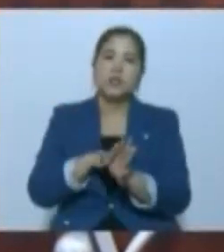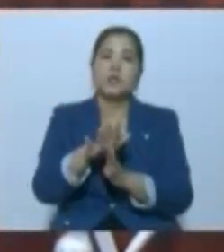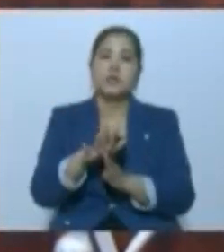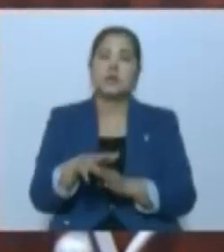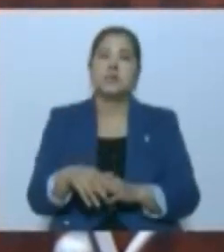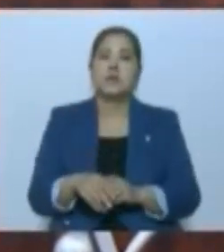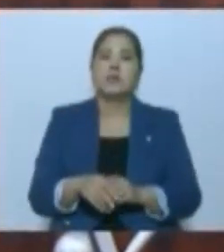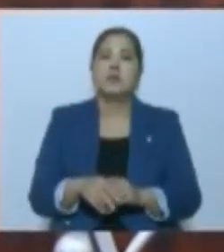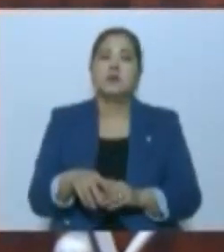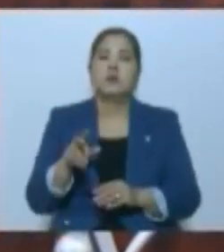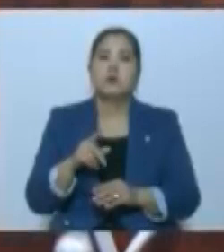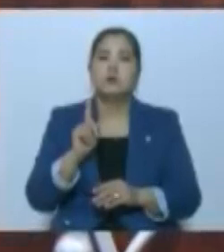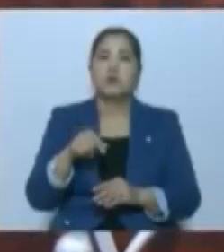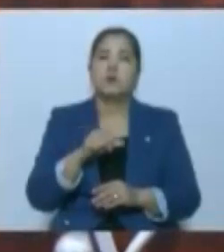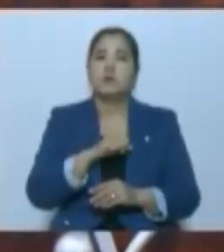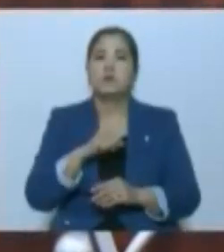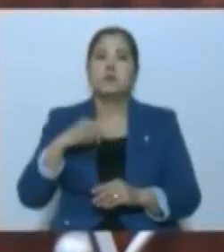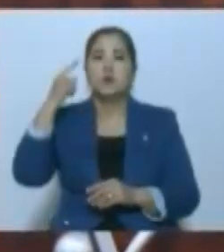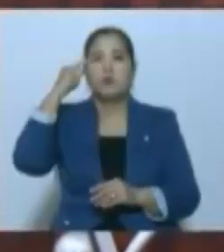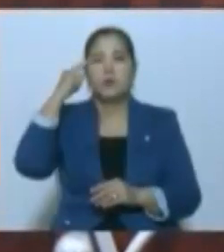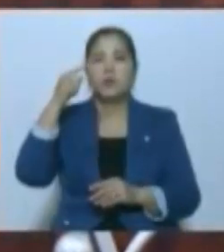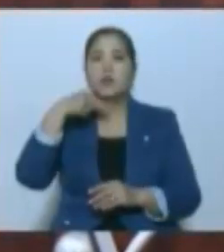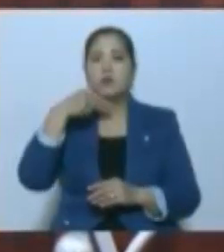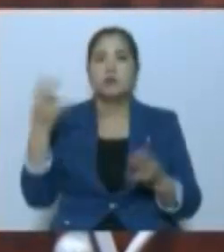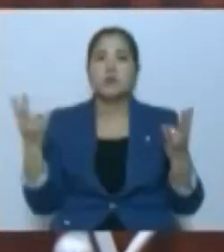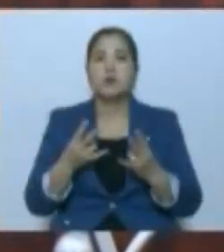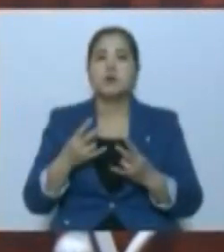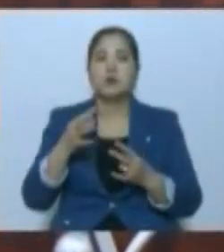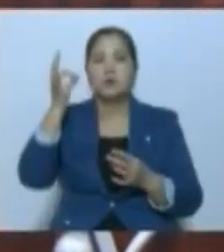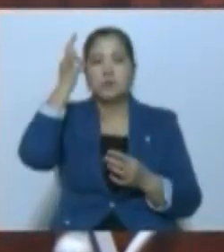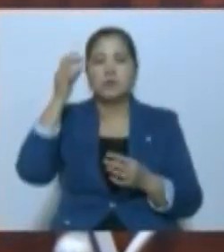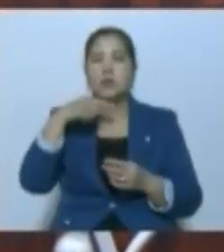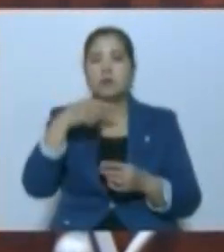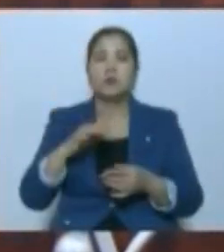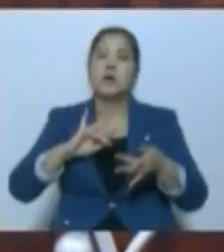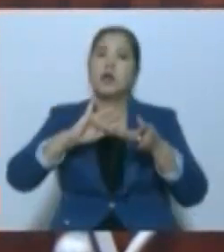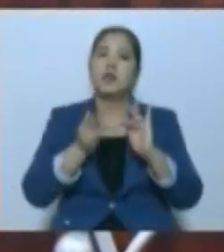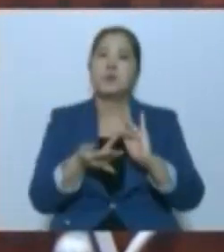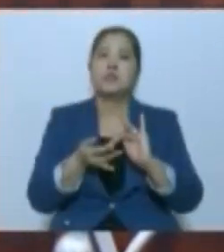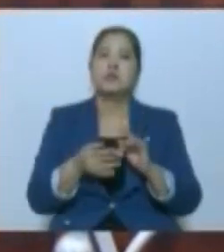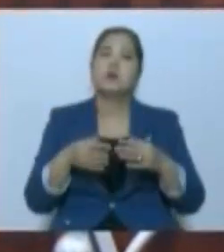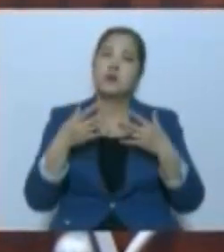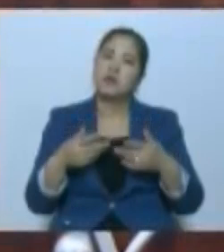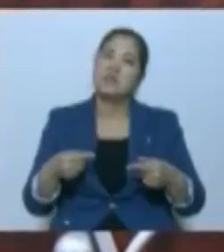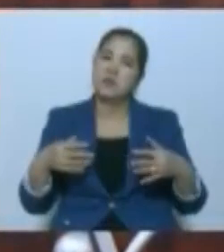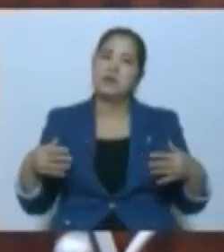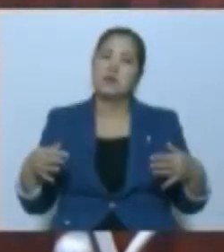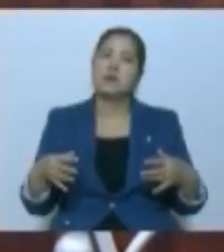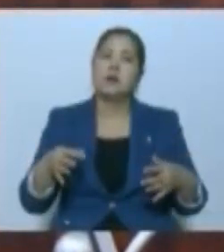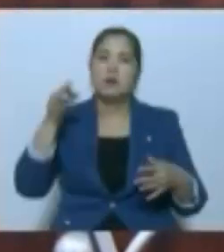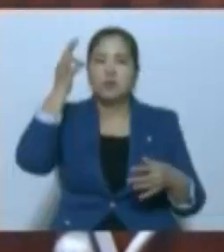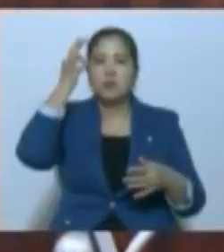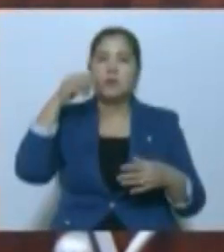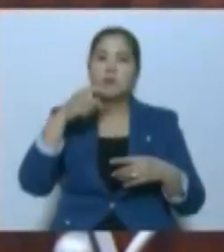Солар бұқып қалмай шығып өз ойларын айту керек, пікірлерін айту керек. Тек әлеуметтік желіде бір-екі ғана өздерінің пікірін білдіріп қана